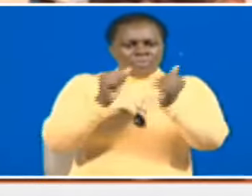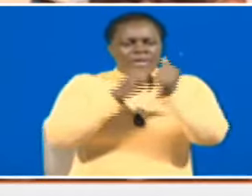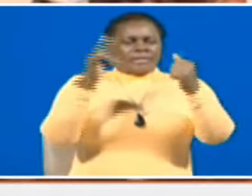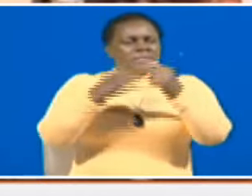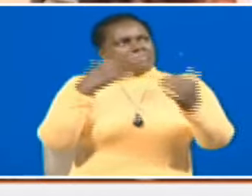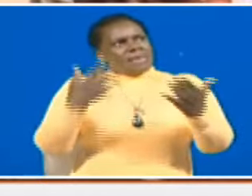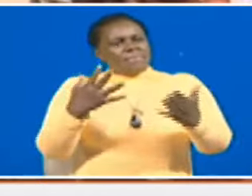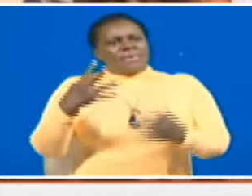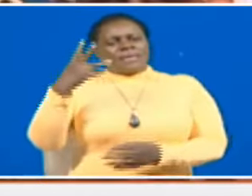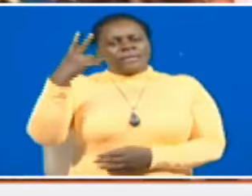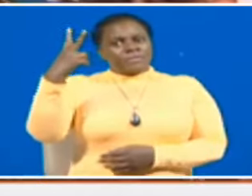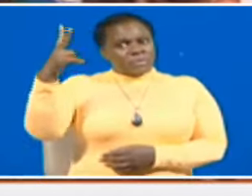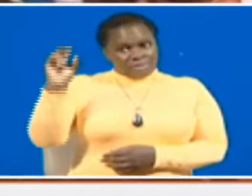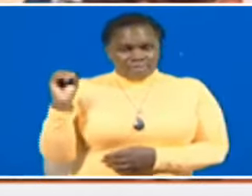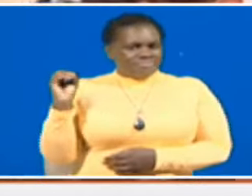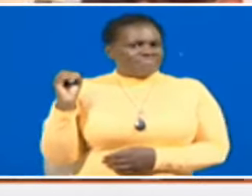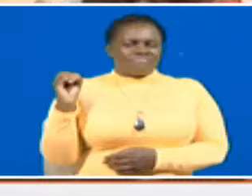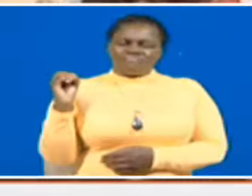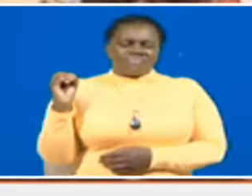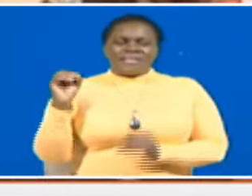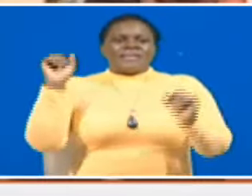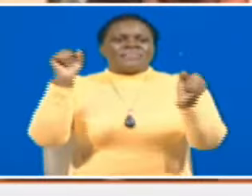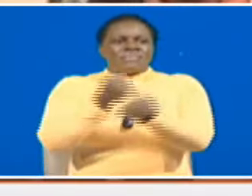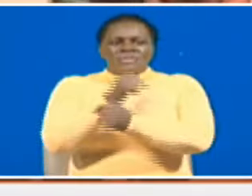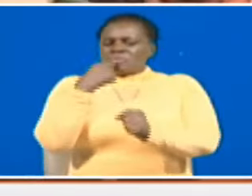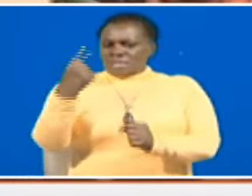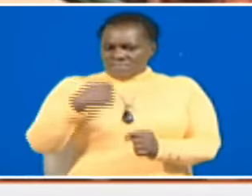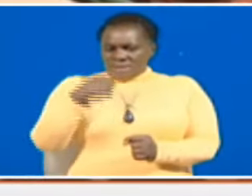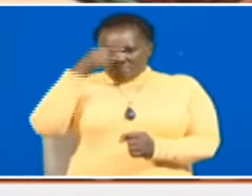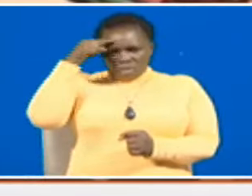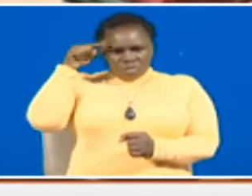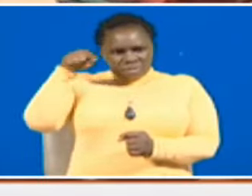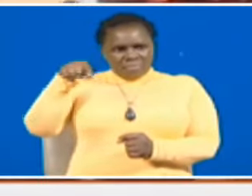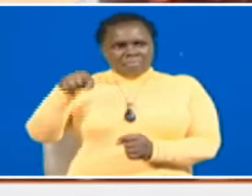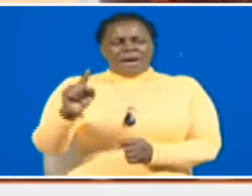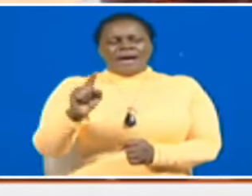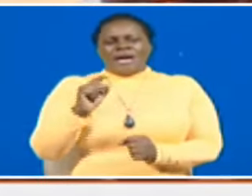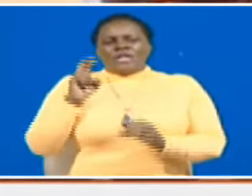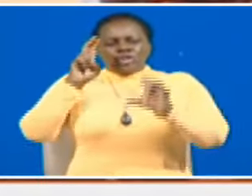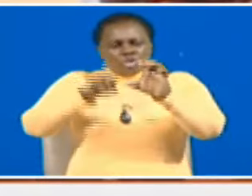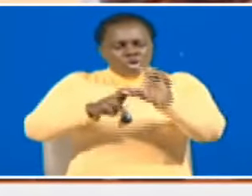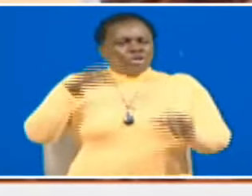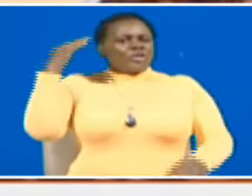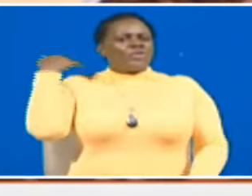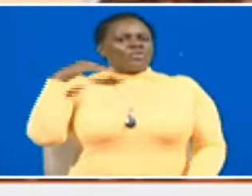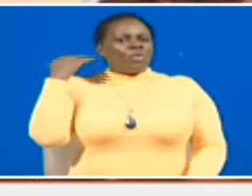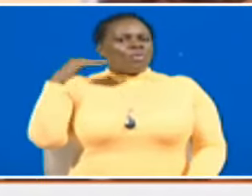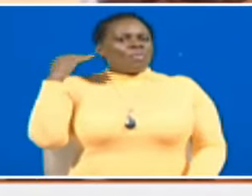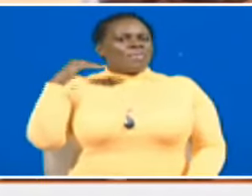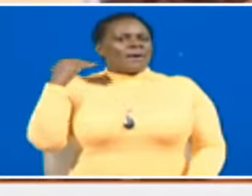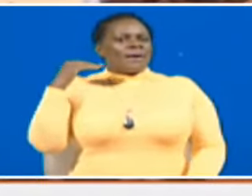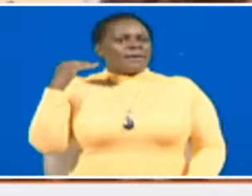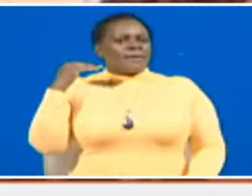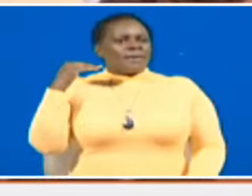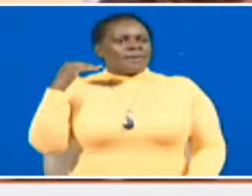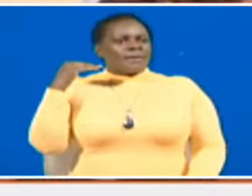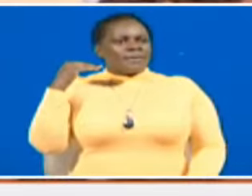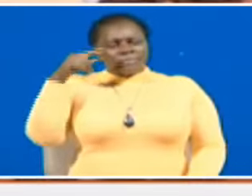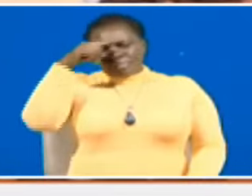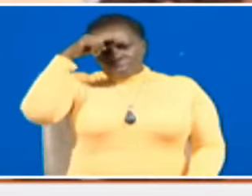hata akafika miaka 20, huwezi kuniambia ya kwa sababu ya yeye kuingia katika mambo ya ukosefu wa usalama ni